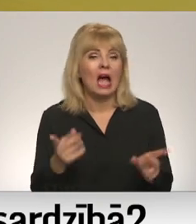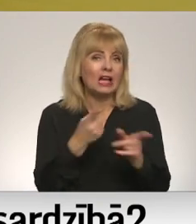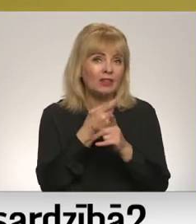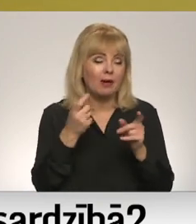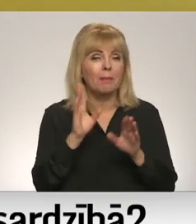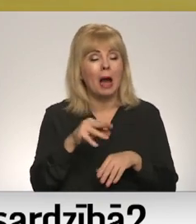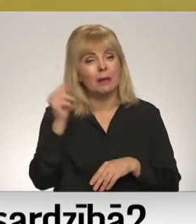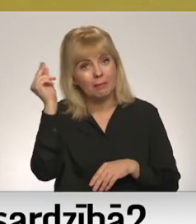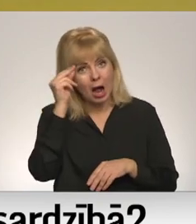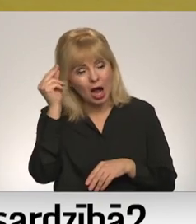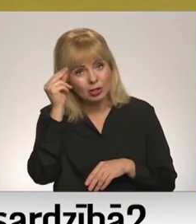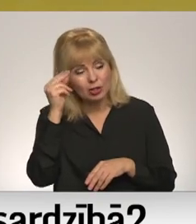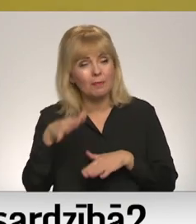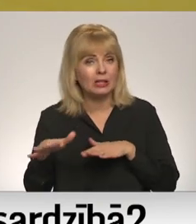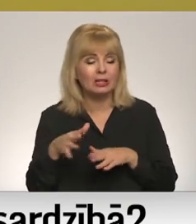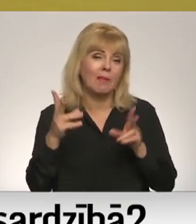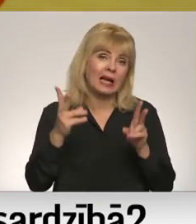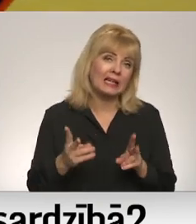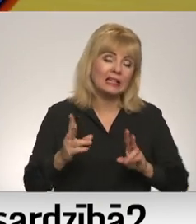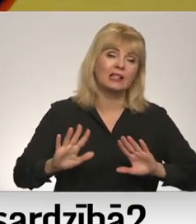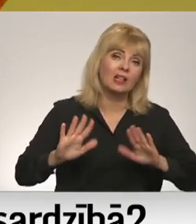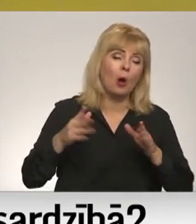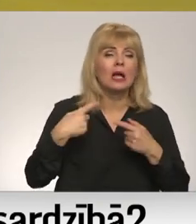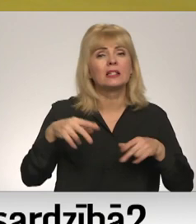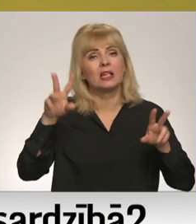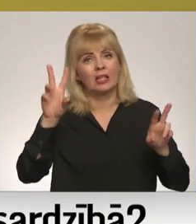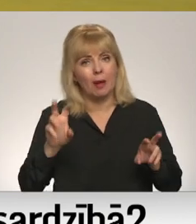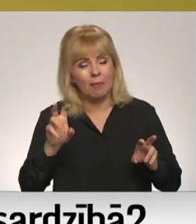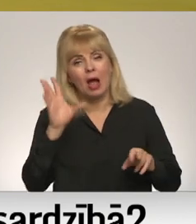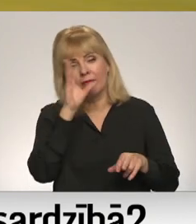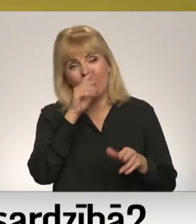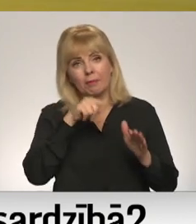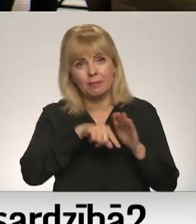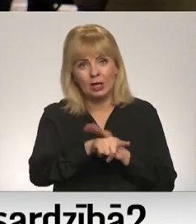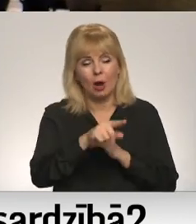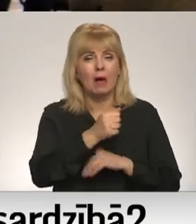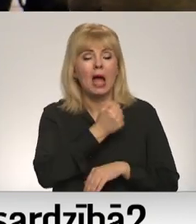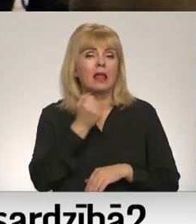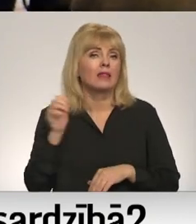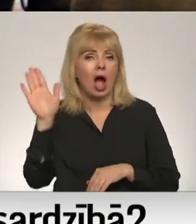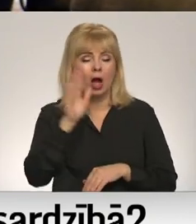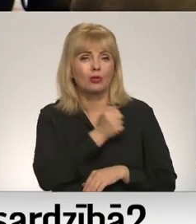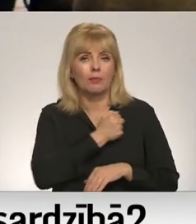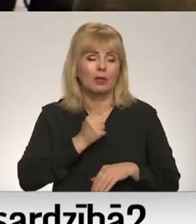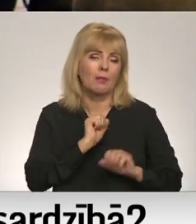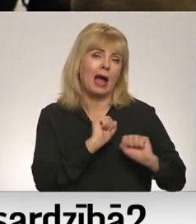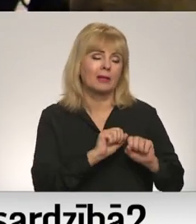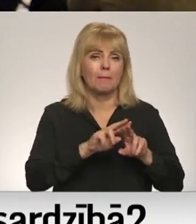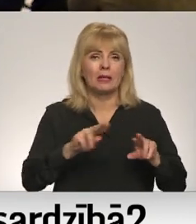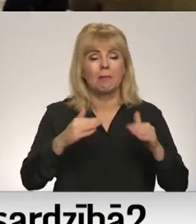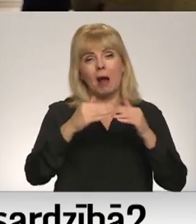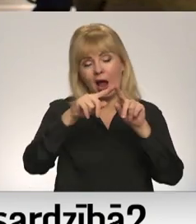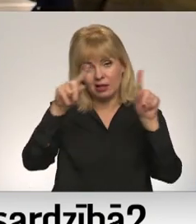Informācija par mācībām, rīcību krīzes gadījumos un citām tēmām ir pieejama Nacionālo bruņoto spēku un aizsardzības